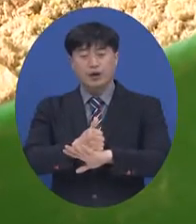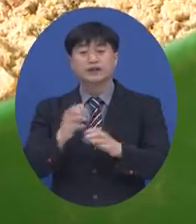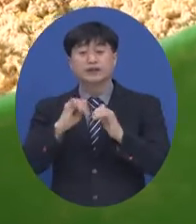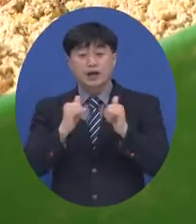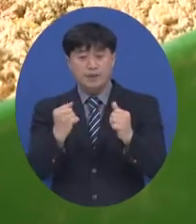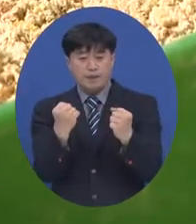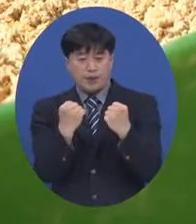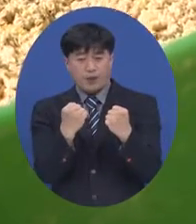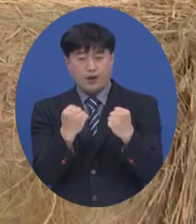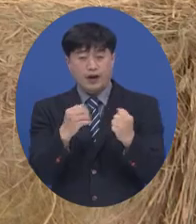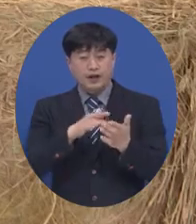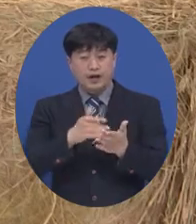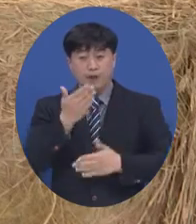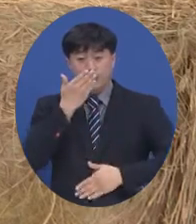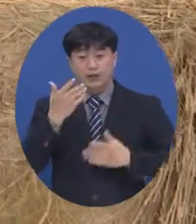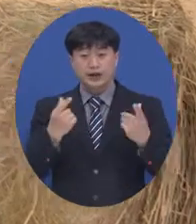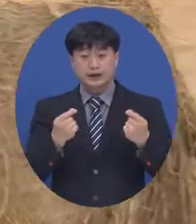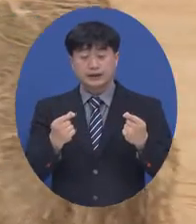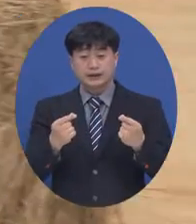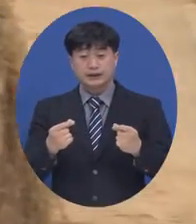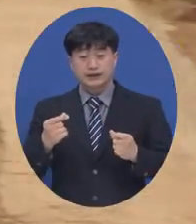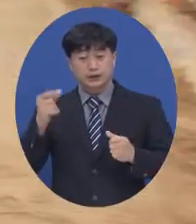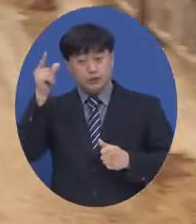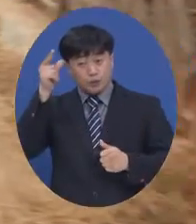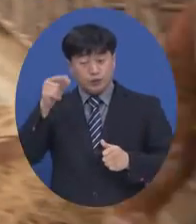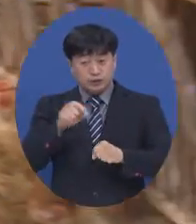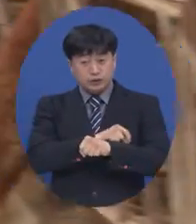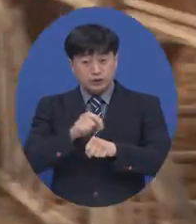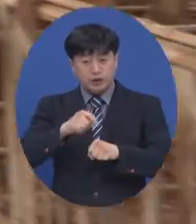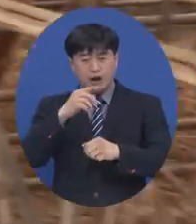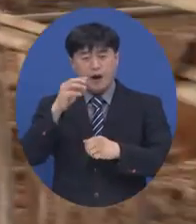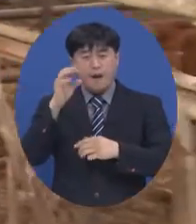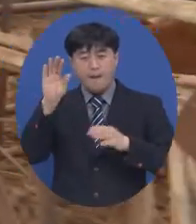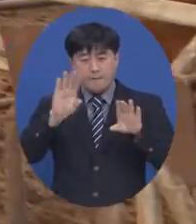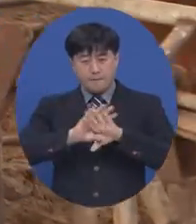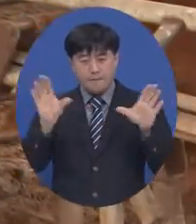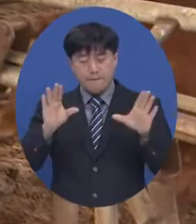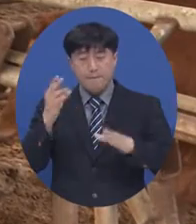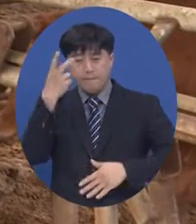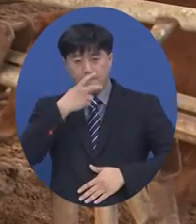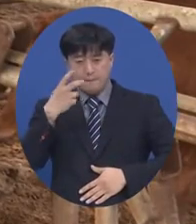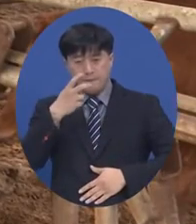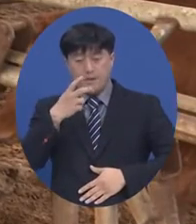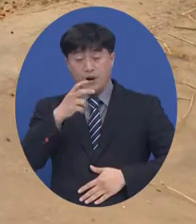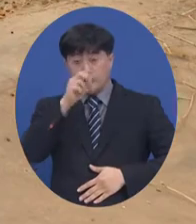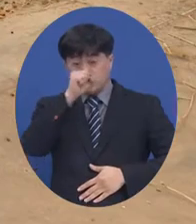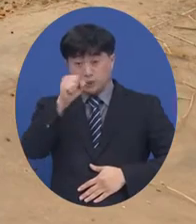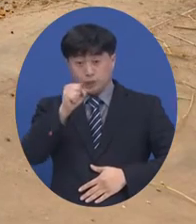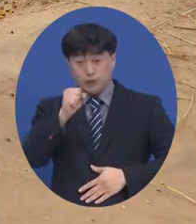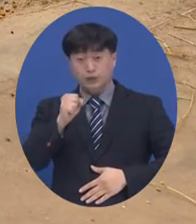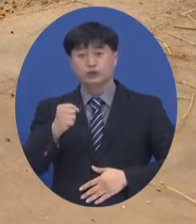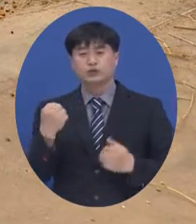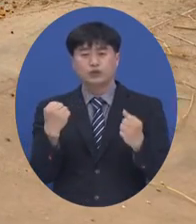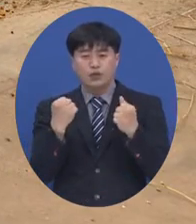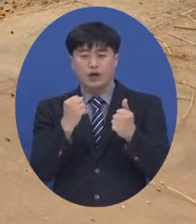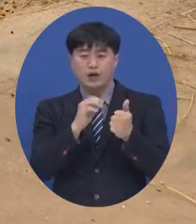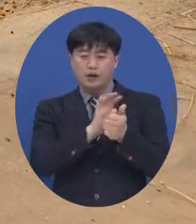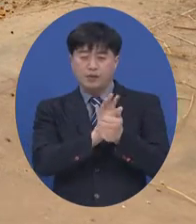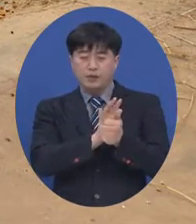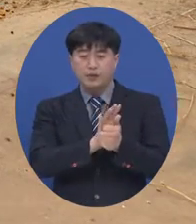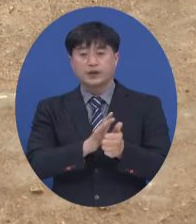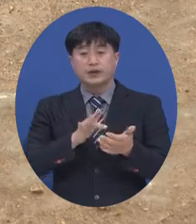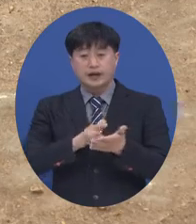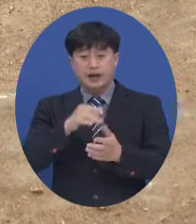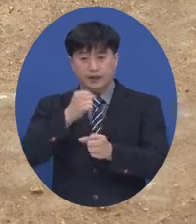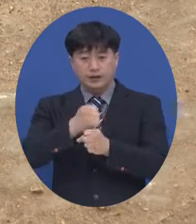건강기능식품을 먹듯 자신이 키우는 소외 특성을 밤 날 수로 살펴가며 알맞은 건강기능 보 주제를 만들어 품질을